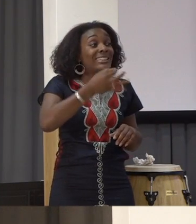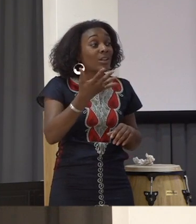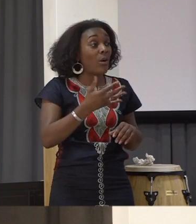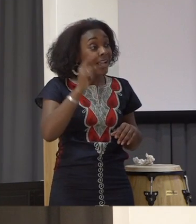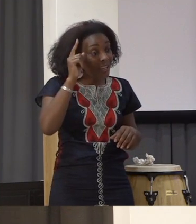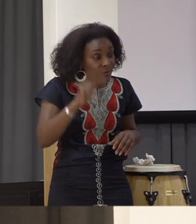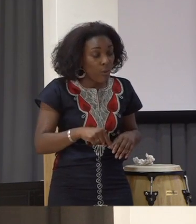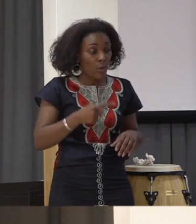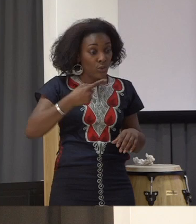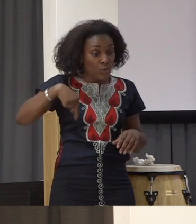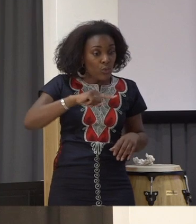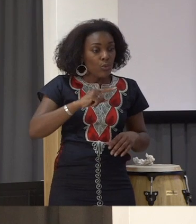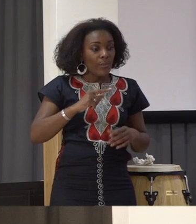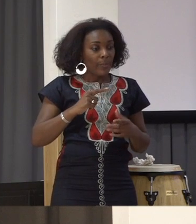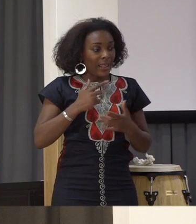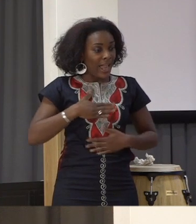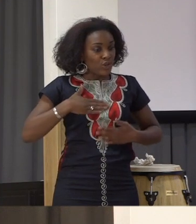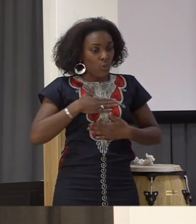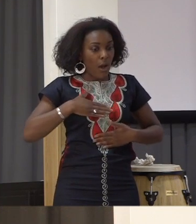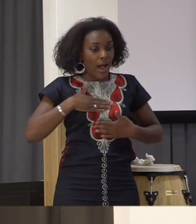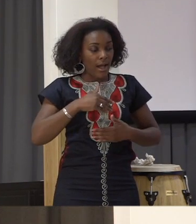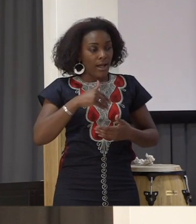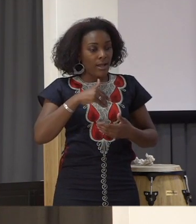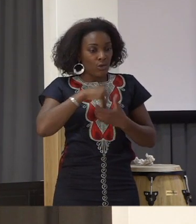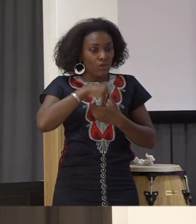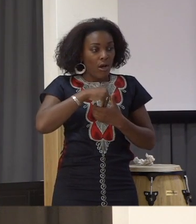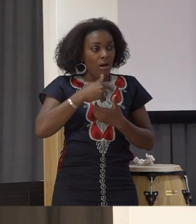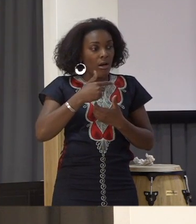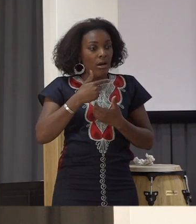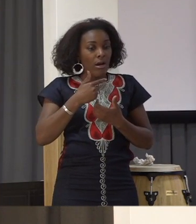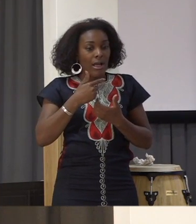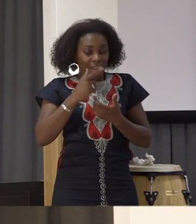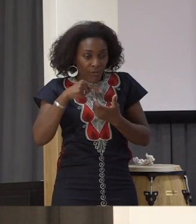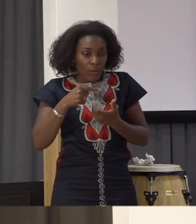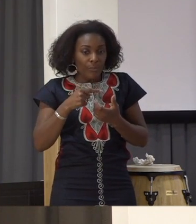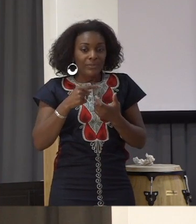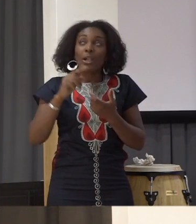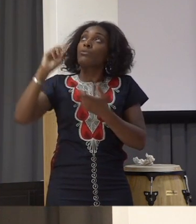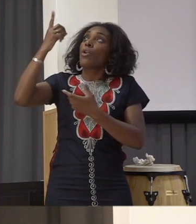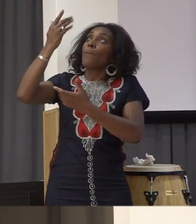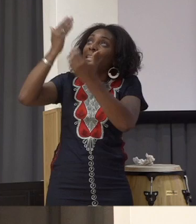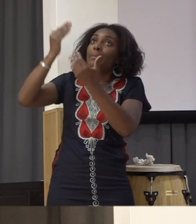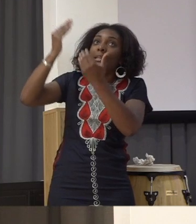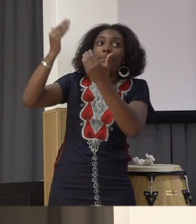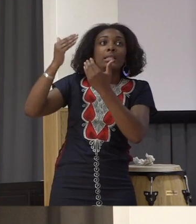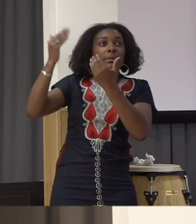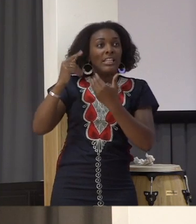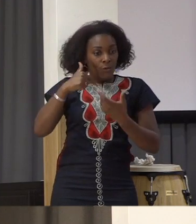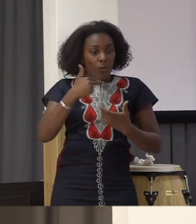faire servir à notre joie tous les biens par lesquels l'Éternel nous aura bénis. Ça veut dire quoi? Ta joie, c'est comme un